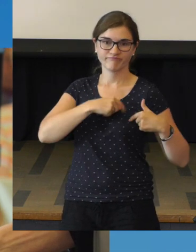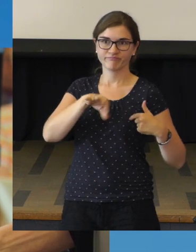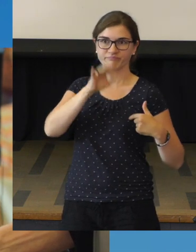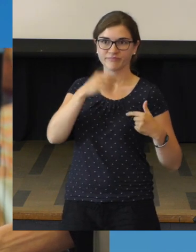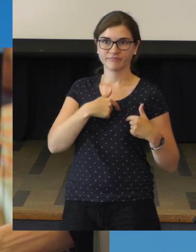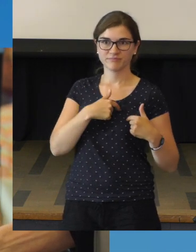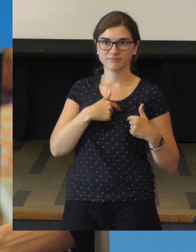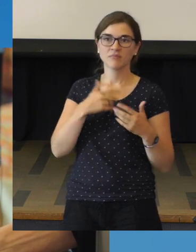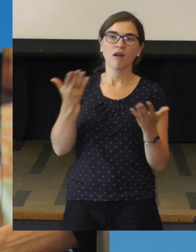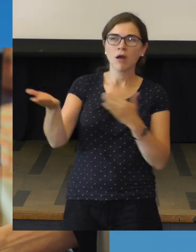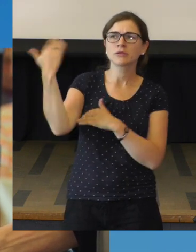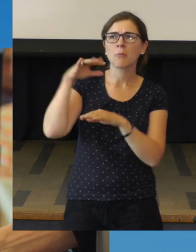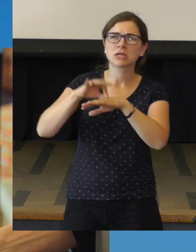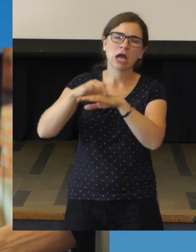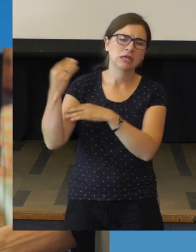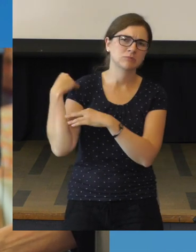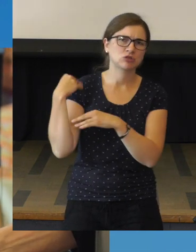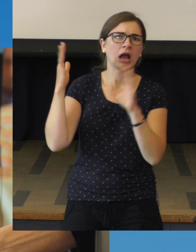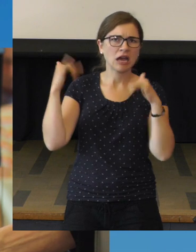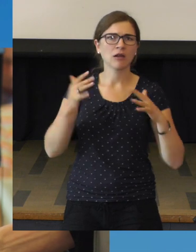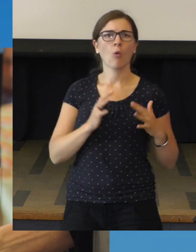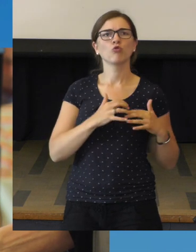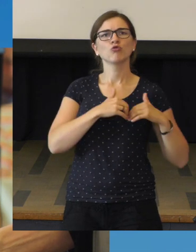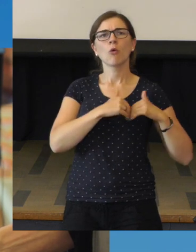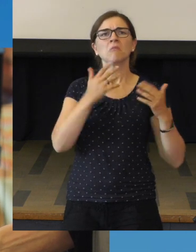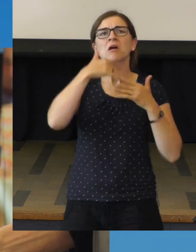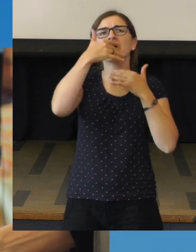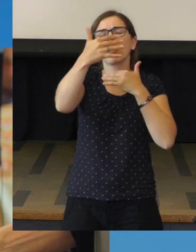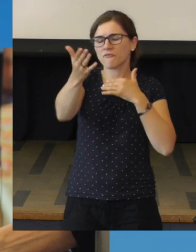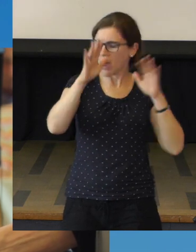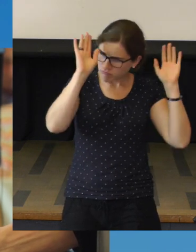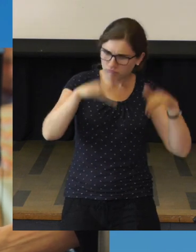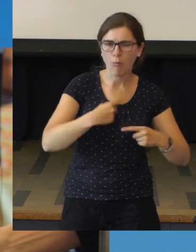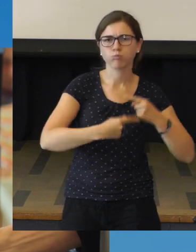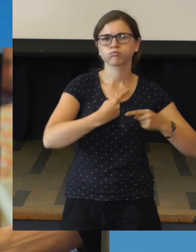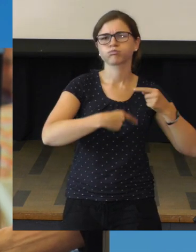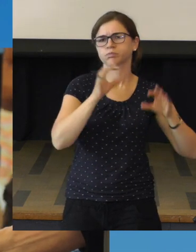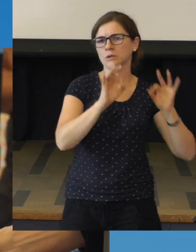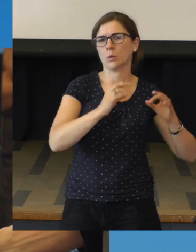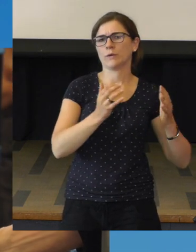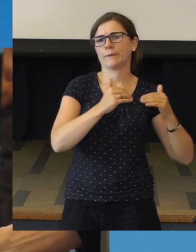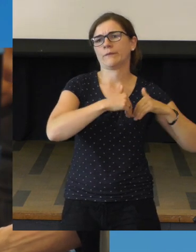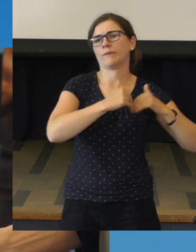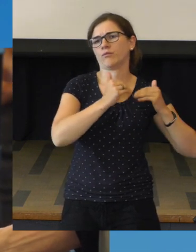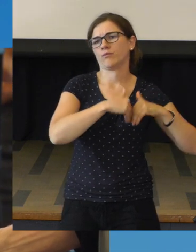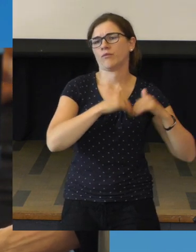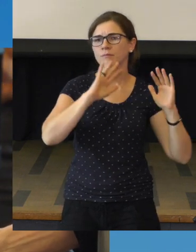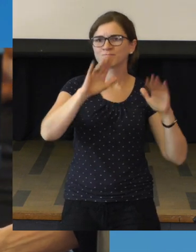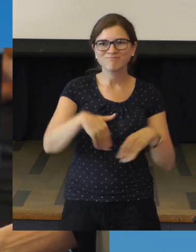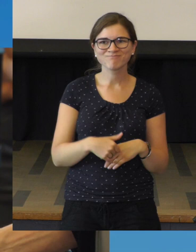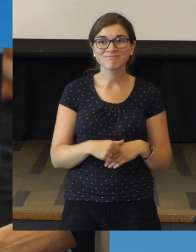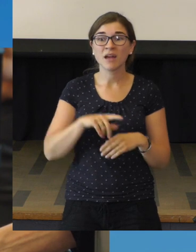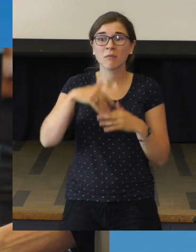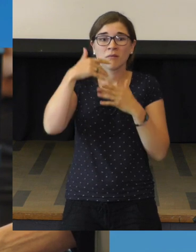er das verwächst. Er hat es wohl nicht verwachsen, er hat sich auch jährlich untersuchen lassen, bis man ihm mit